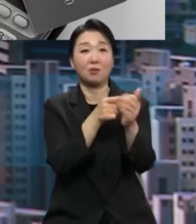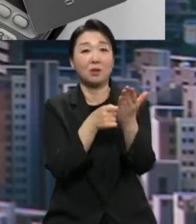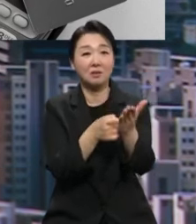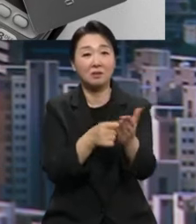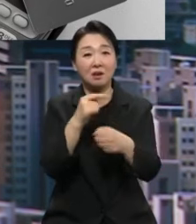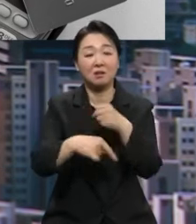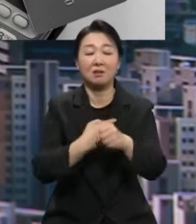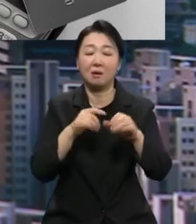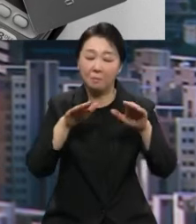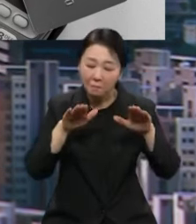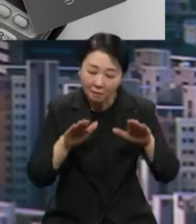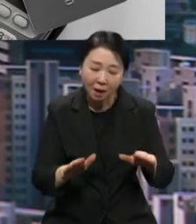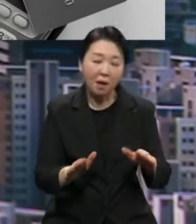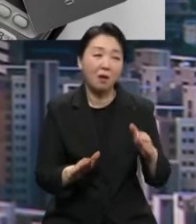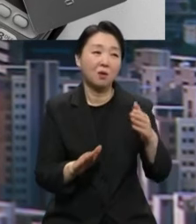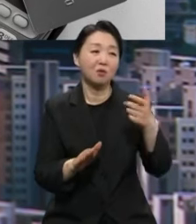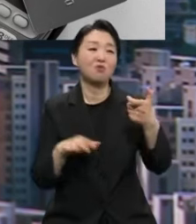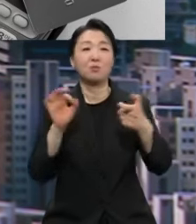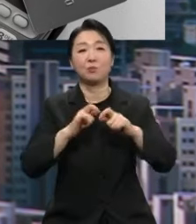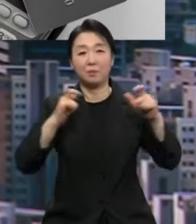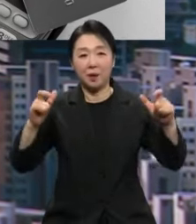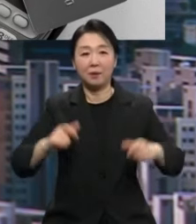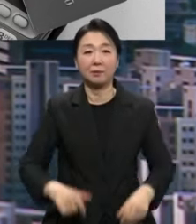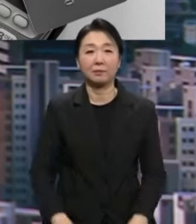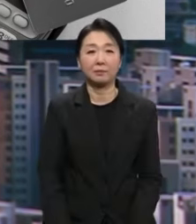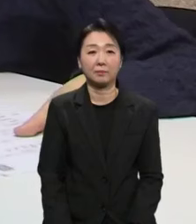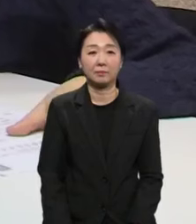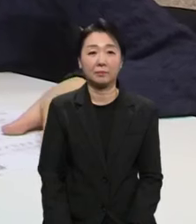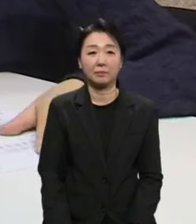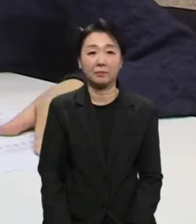만에 60% 넘게 늘었습니다. 한민정 기자입니다.